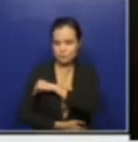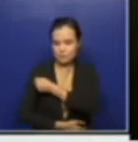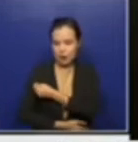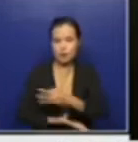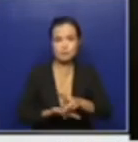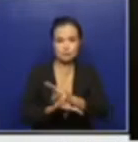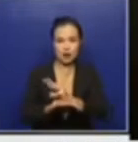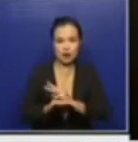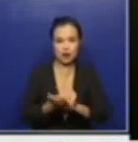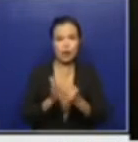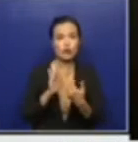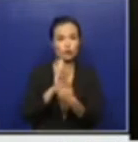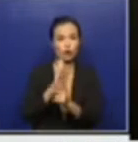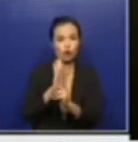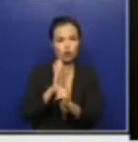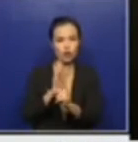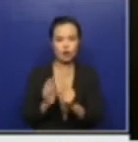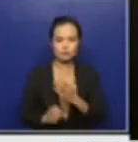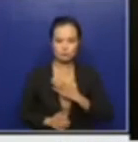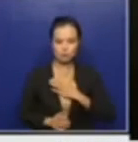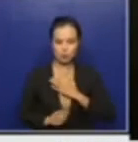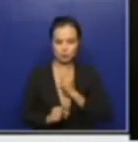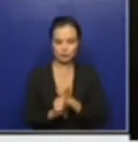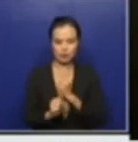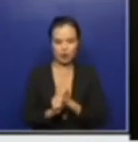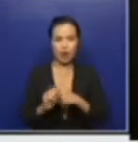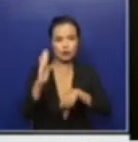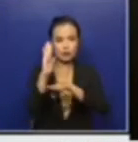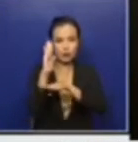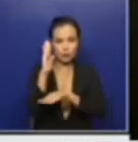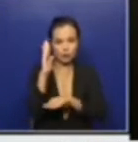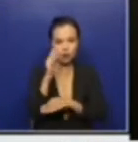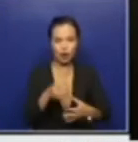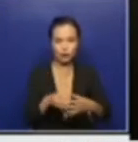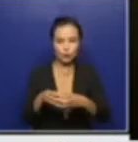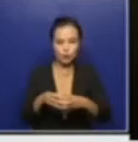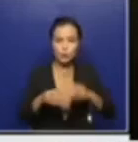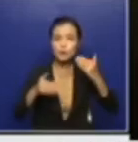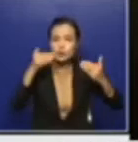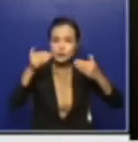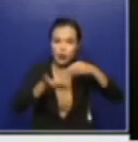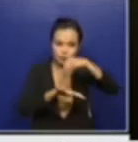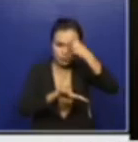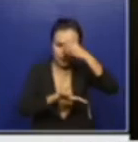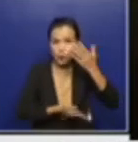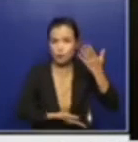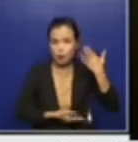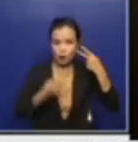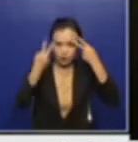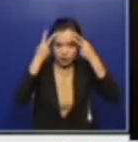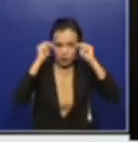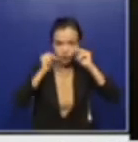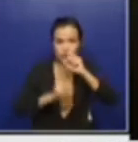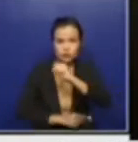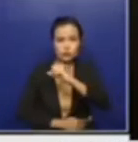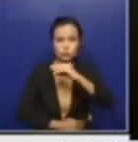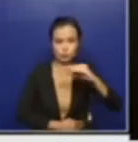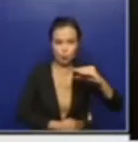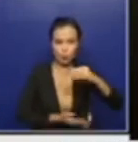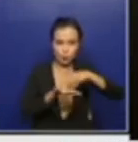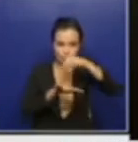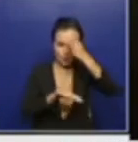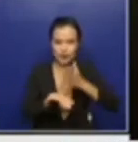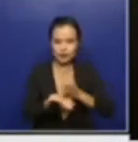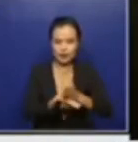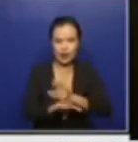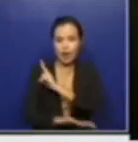แก่นผมทำงานกระบวนการนักศึกษาผมเป็นอดีตนายกสโมสรนักศึกษาคณะแพทย์มหาวิทย